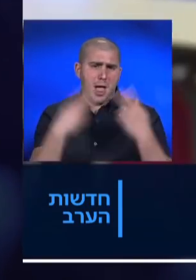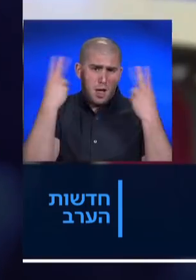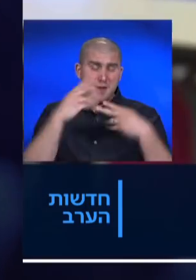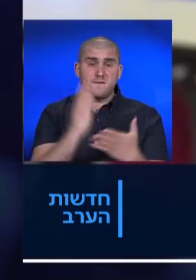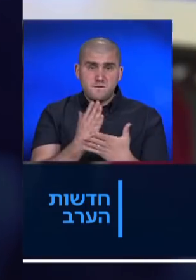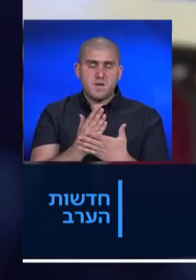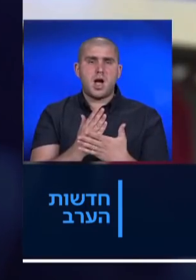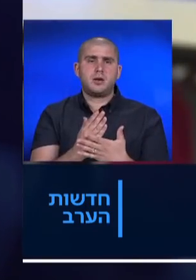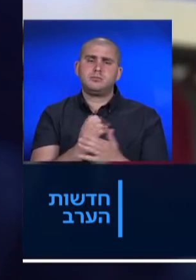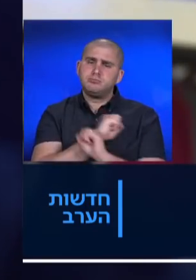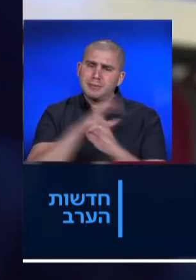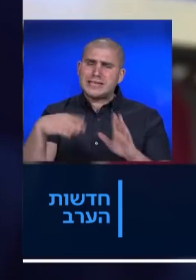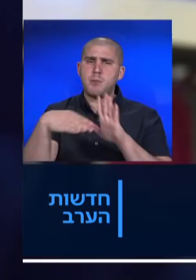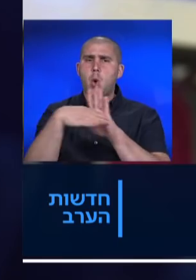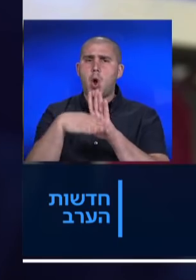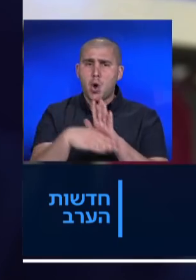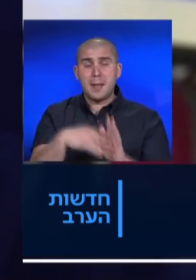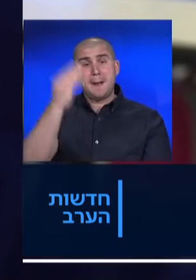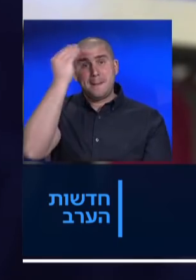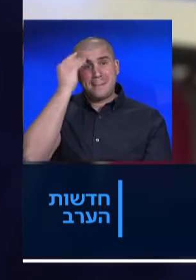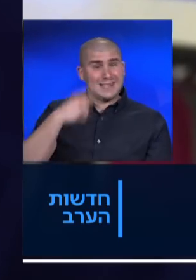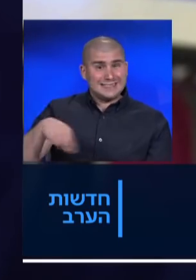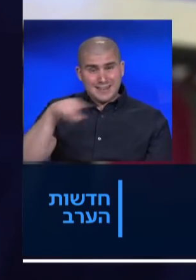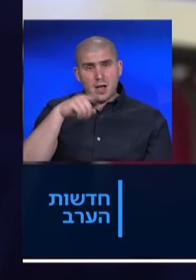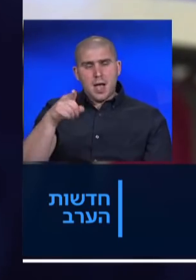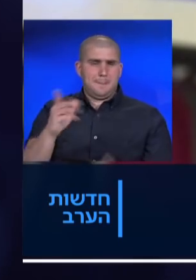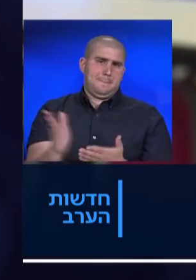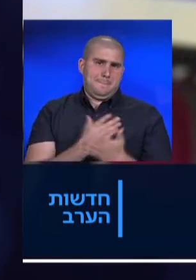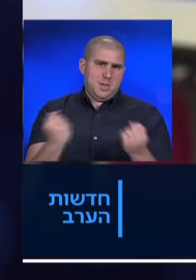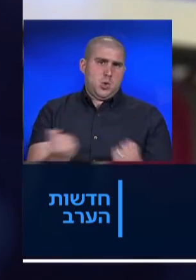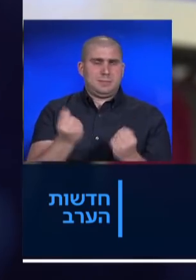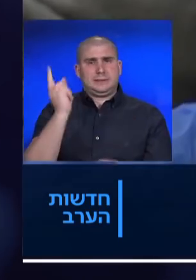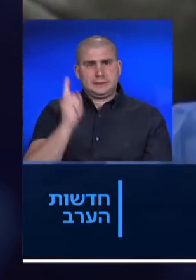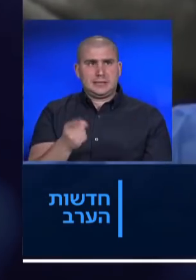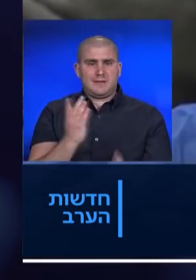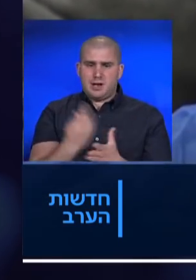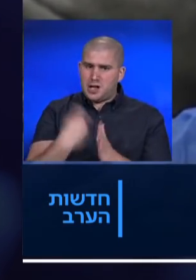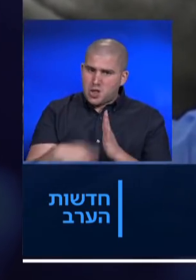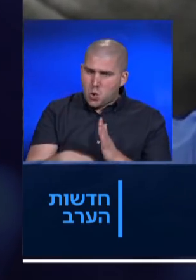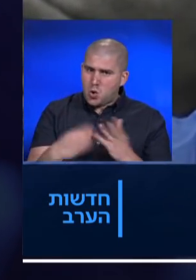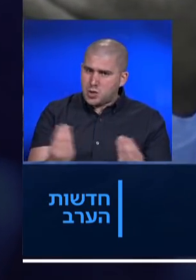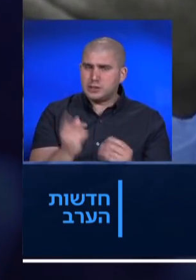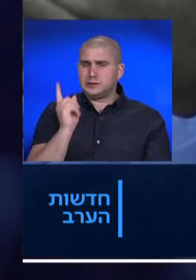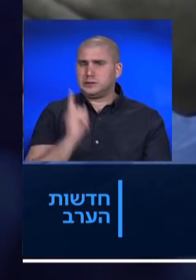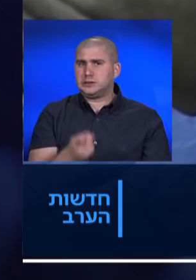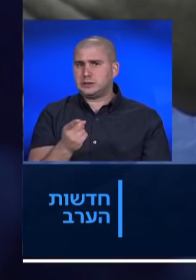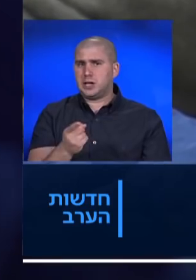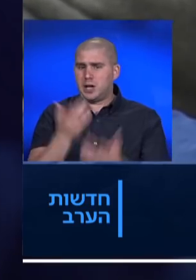הוראות. בתי הספר מתכוננים, צריך לקנות, צריך לדאוג שהכל